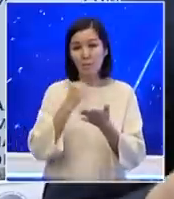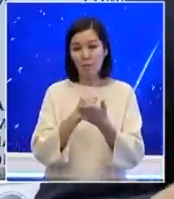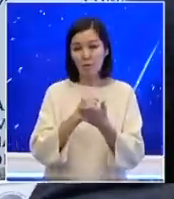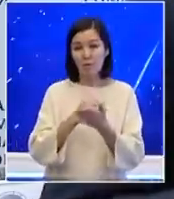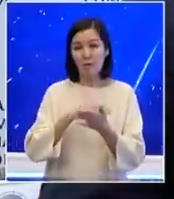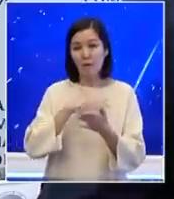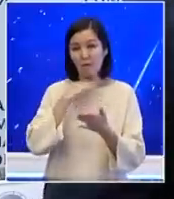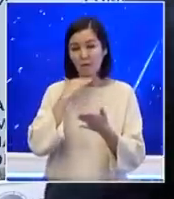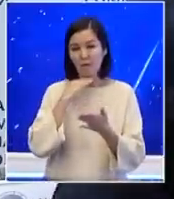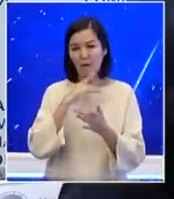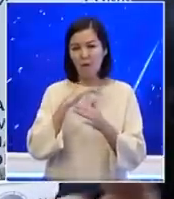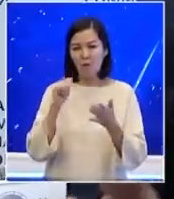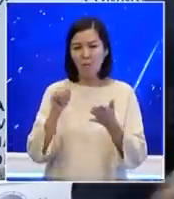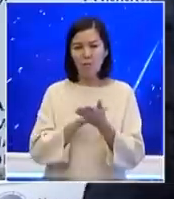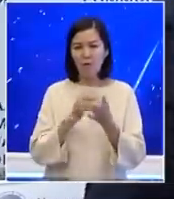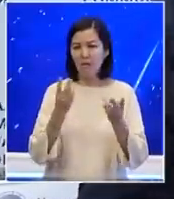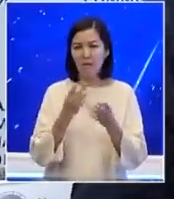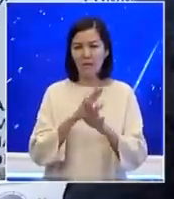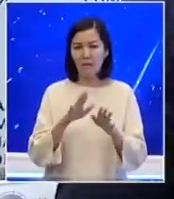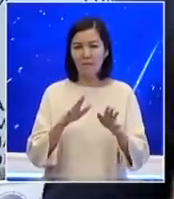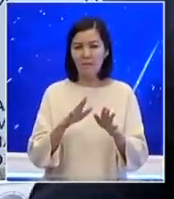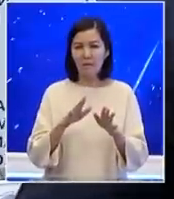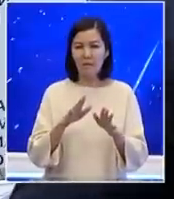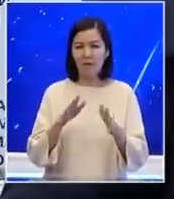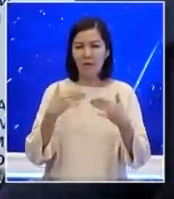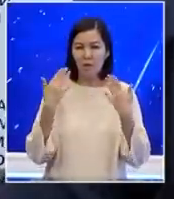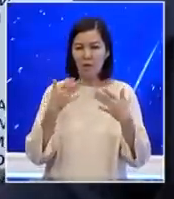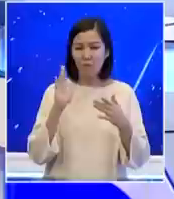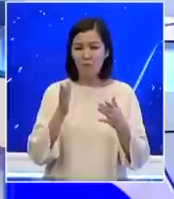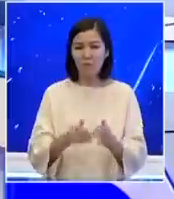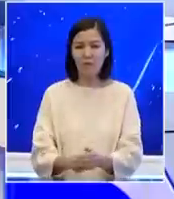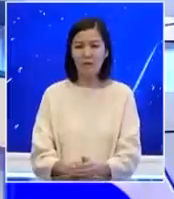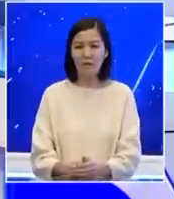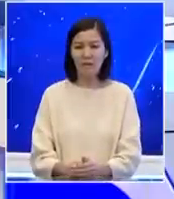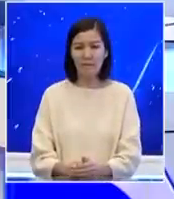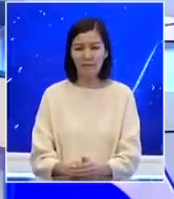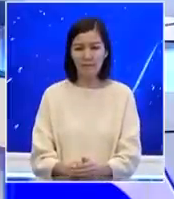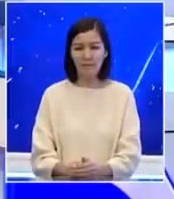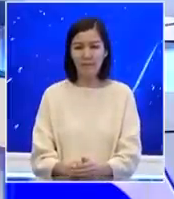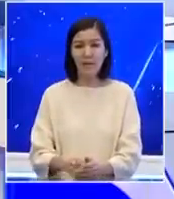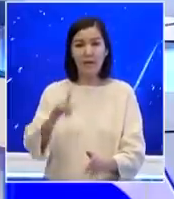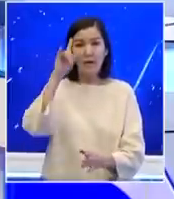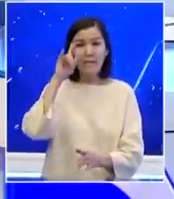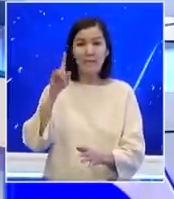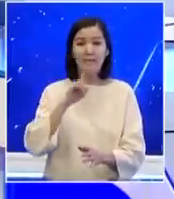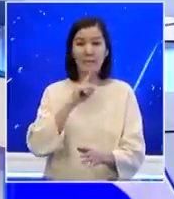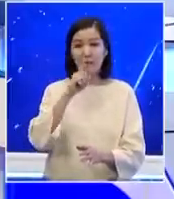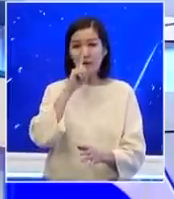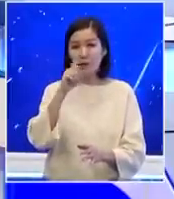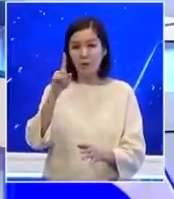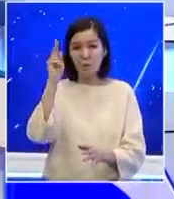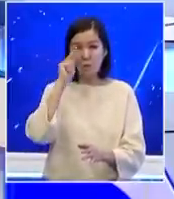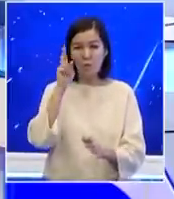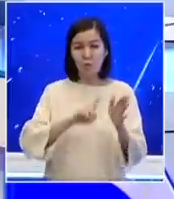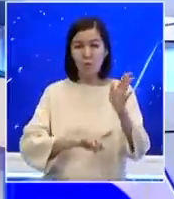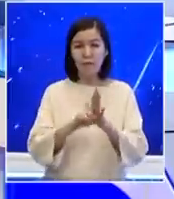тұр. Көп құжаттарын бәрін алынды, жеңілдетті. Елімізде қашықтан оқыту